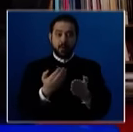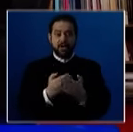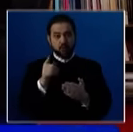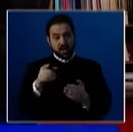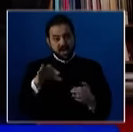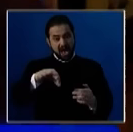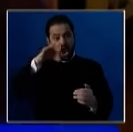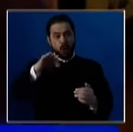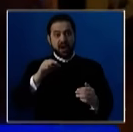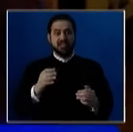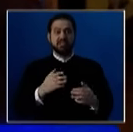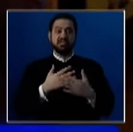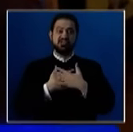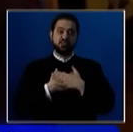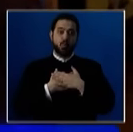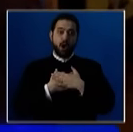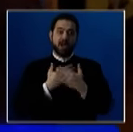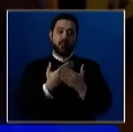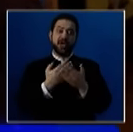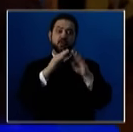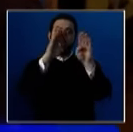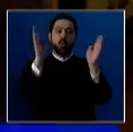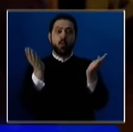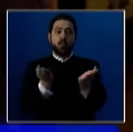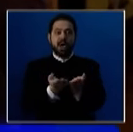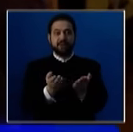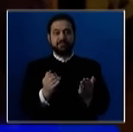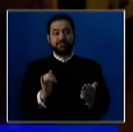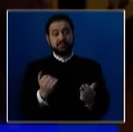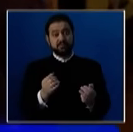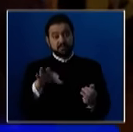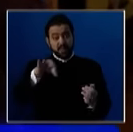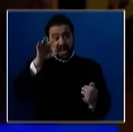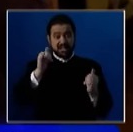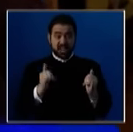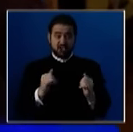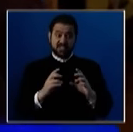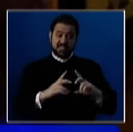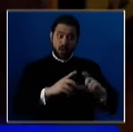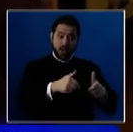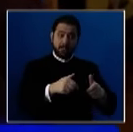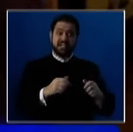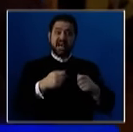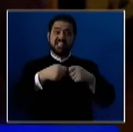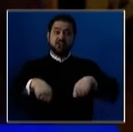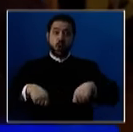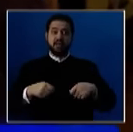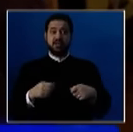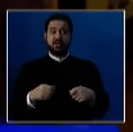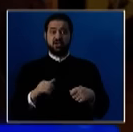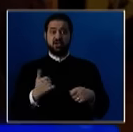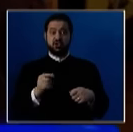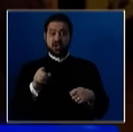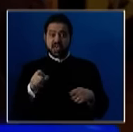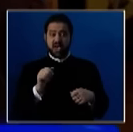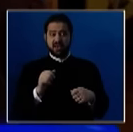au ales să moară pentru lume și alegând aceasta s-au lepădat de toate